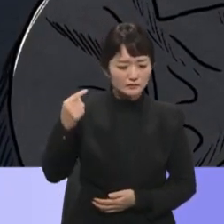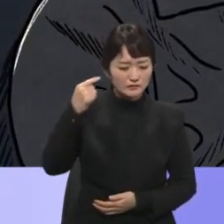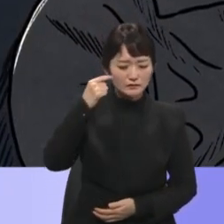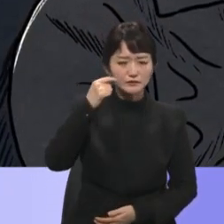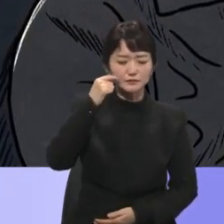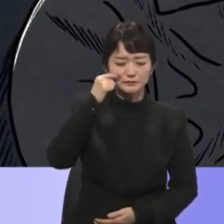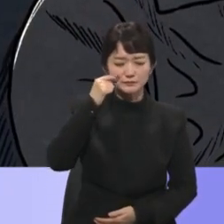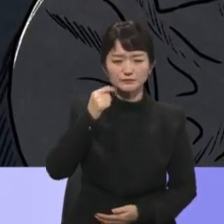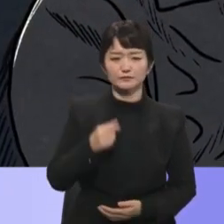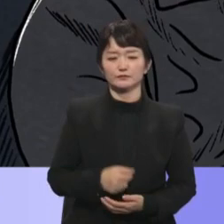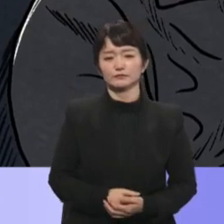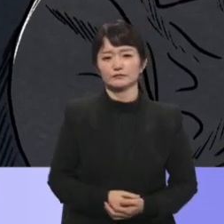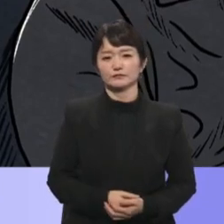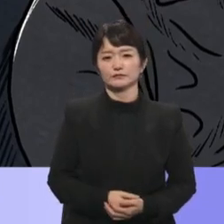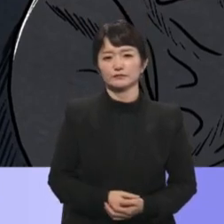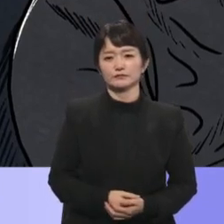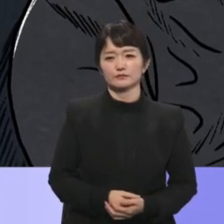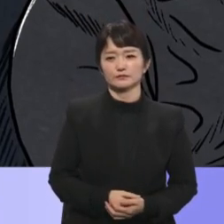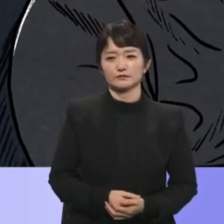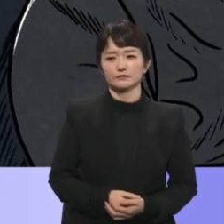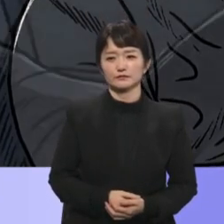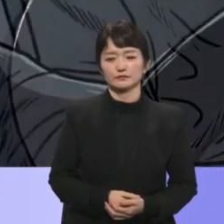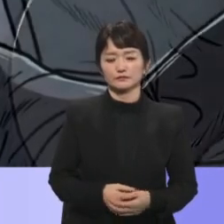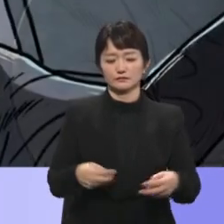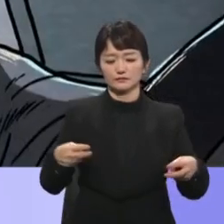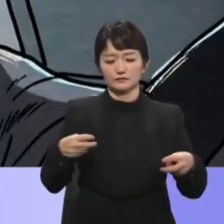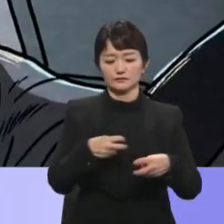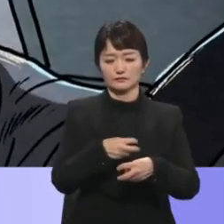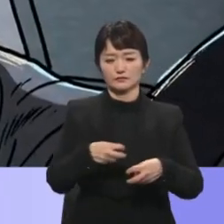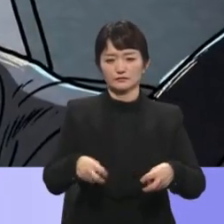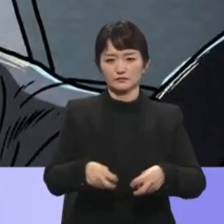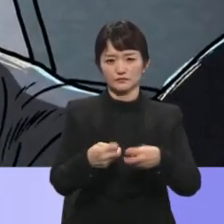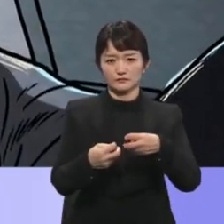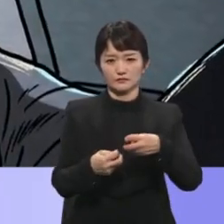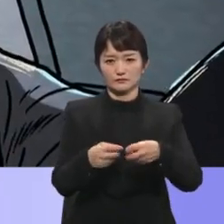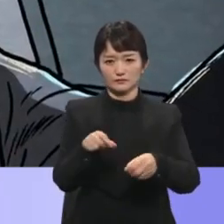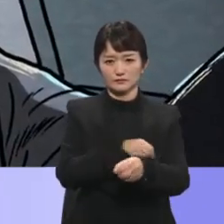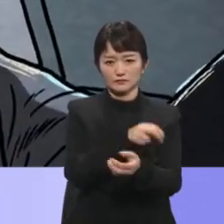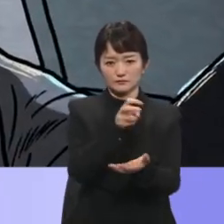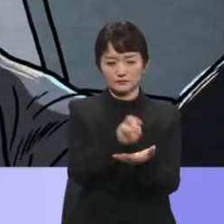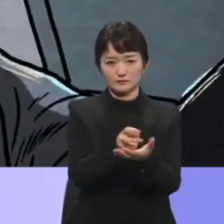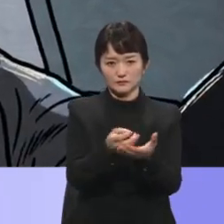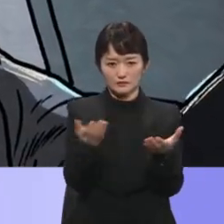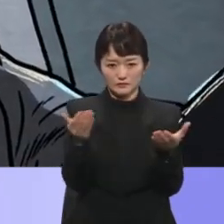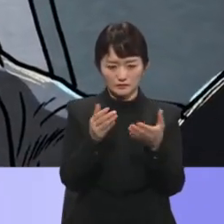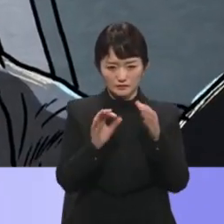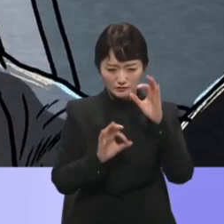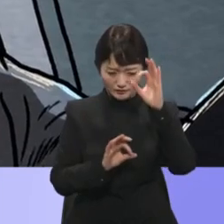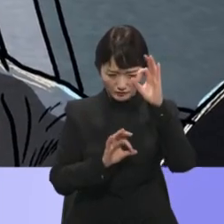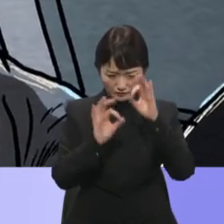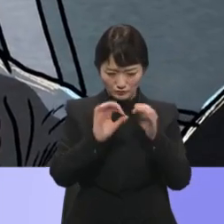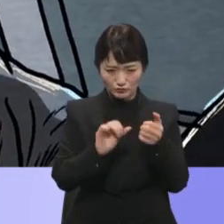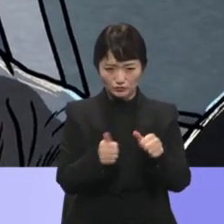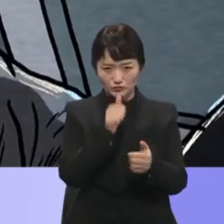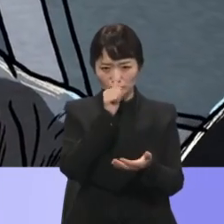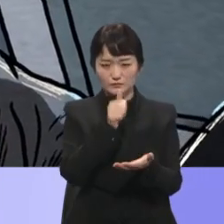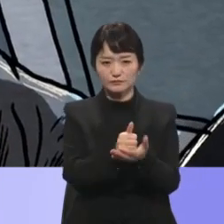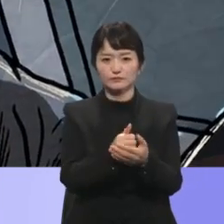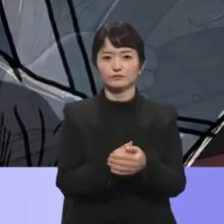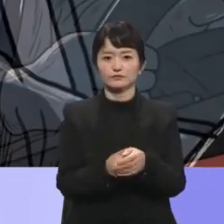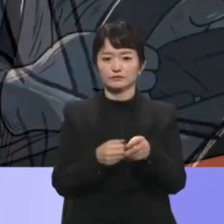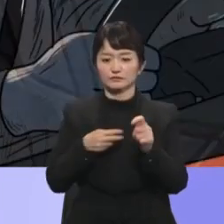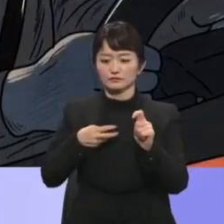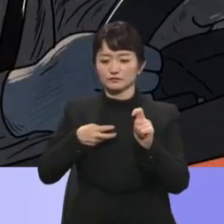해서 거기에 대해서 교통 사고 처리 대법에 따라서 업무상 과실 치사를 적용을 했고요 그다음에 그 뒤따르던